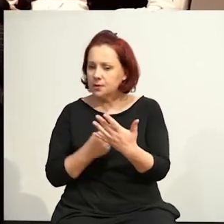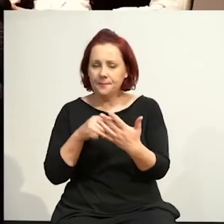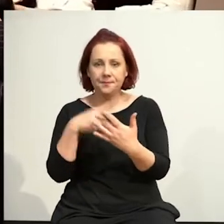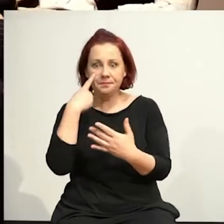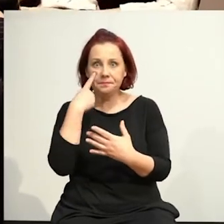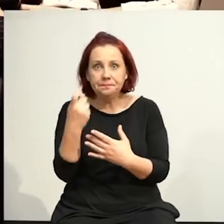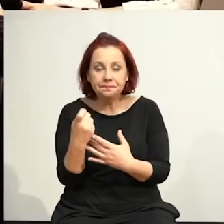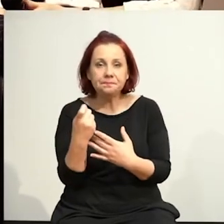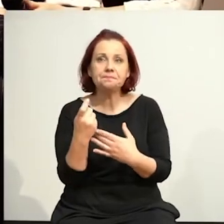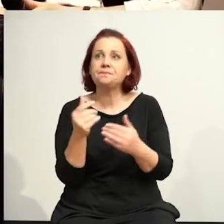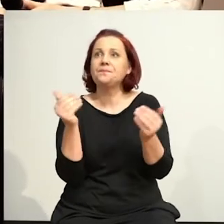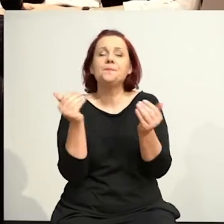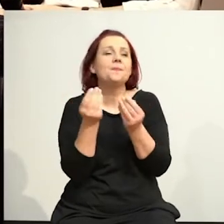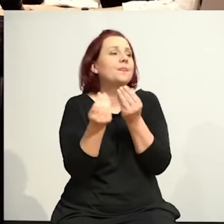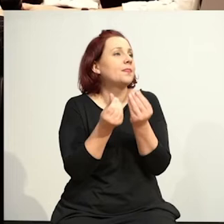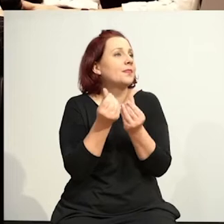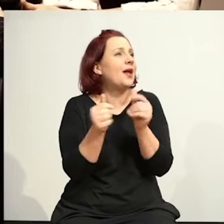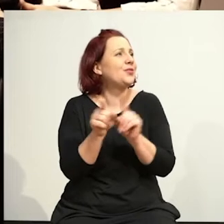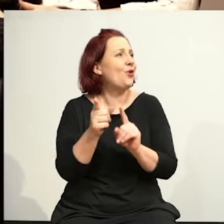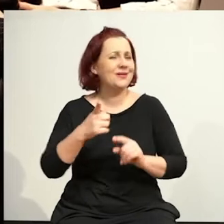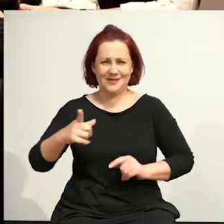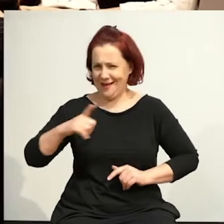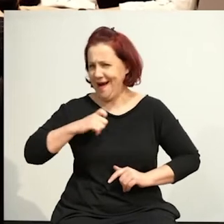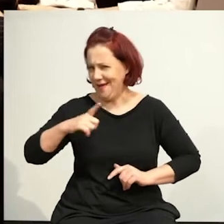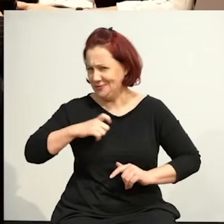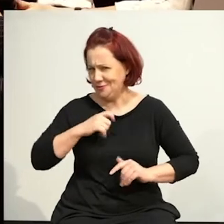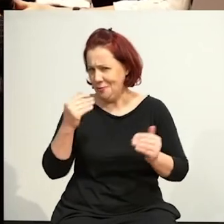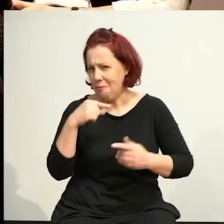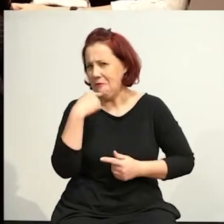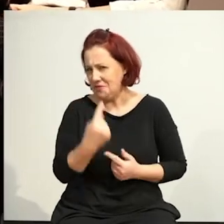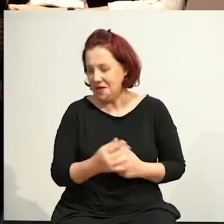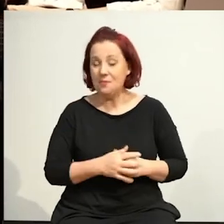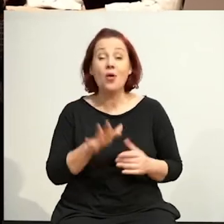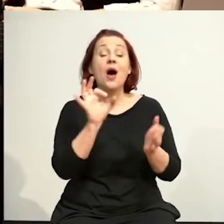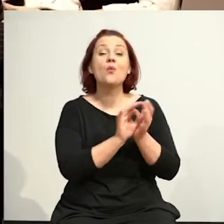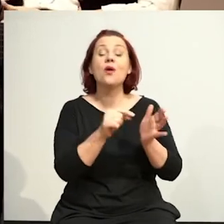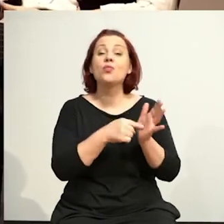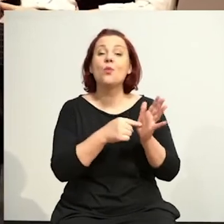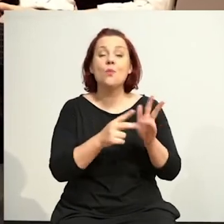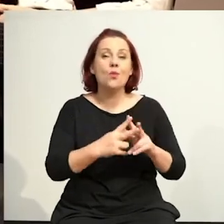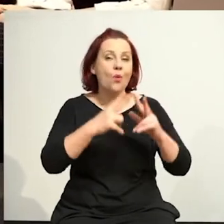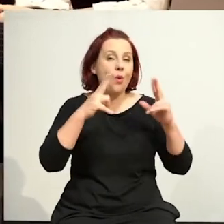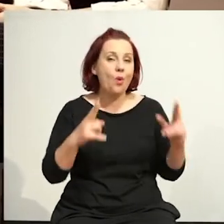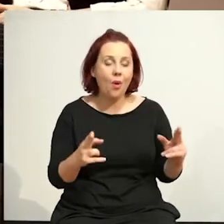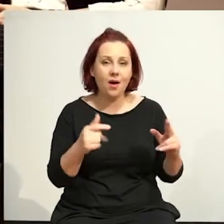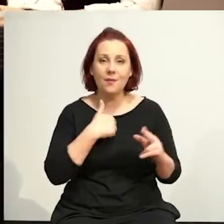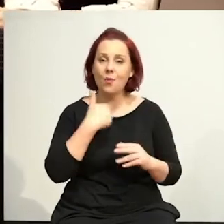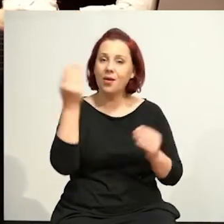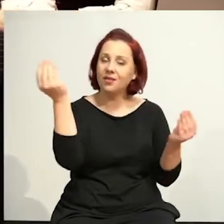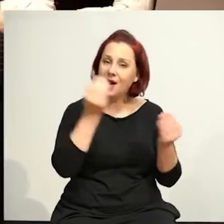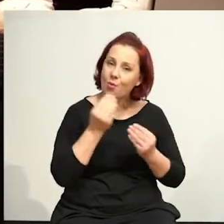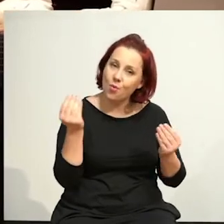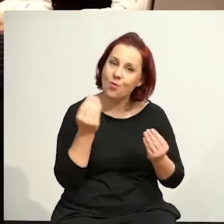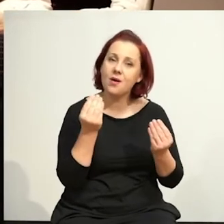być może z pewną nutą zazdrości, ja bym powiedział, bo to był taki okres, kiedy uczyłem się, czy